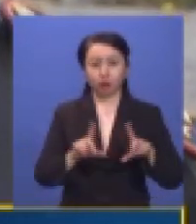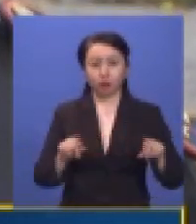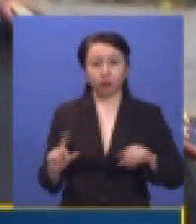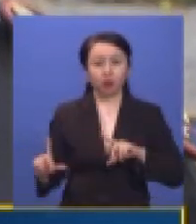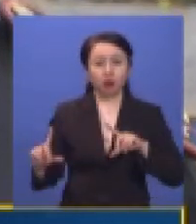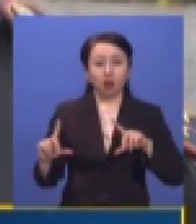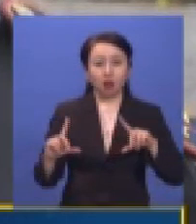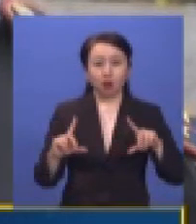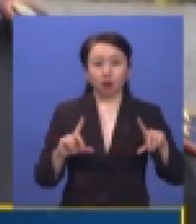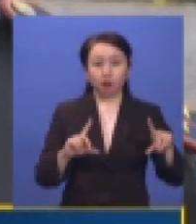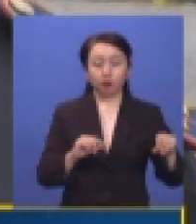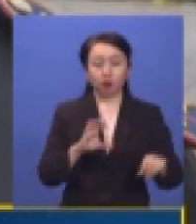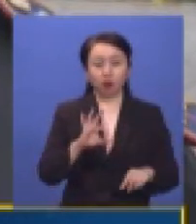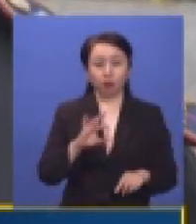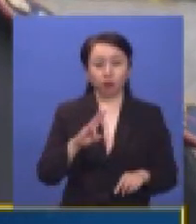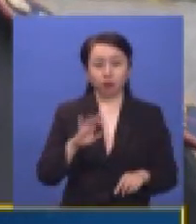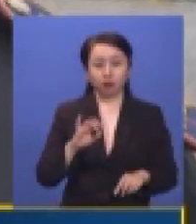вывозу «Коммунсервис»,